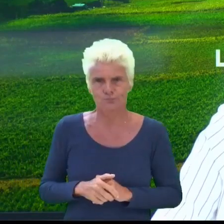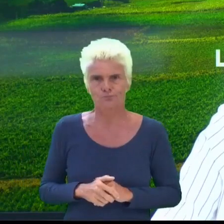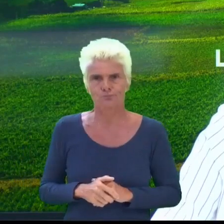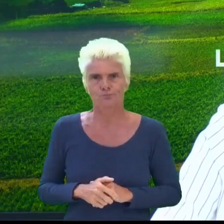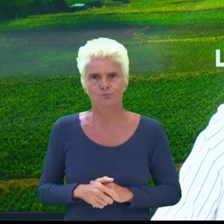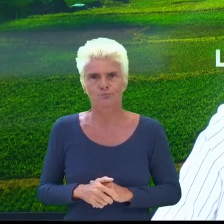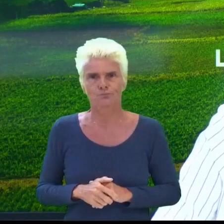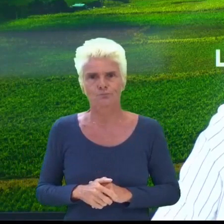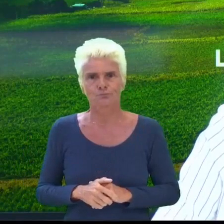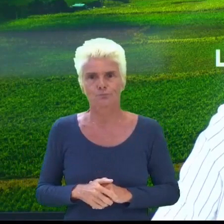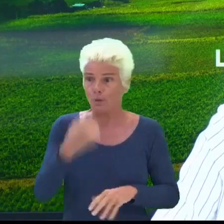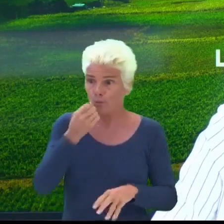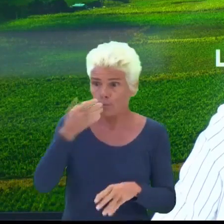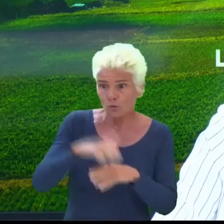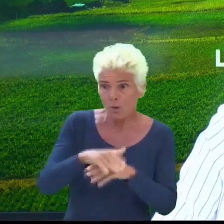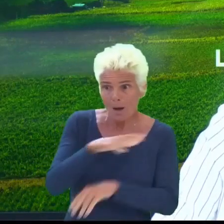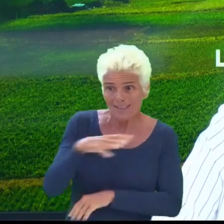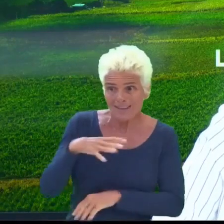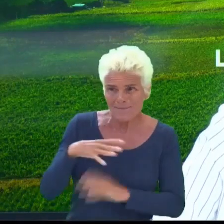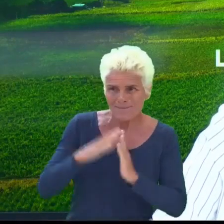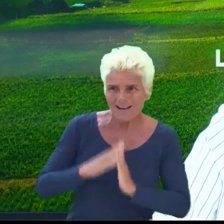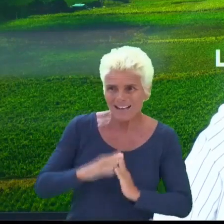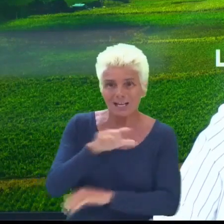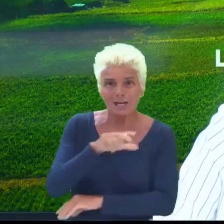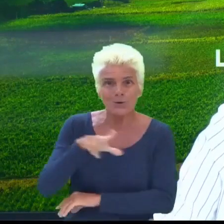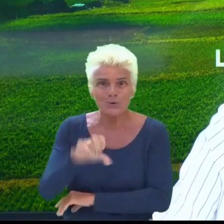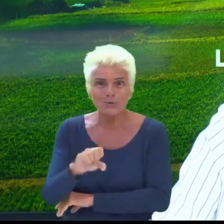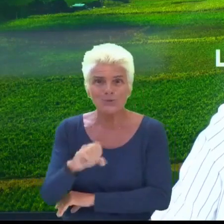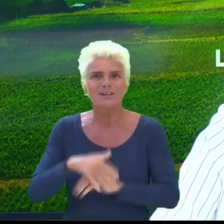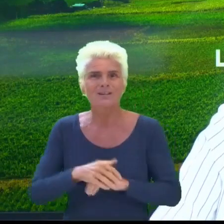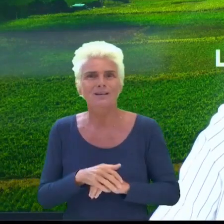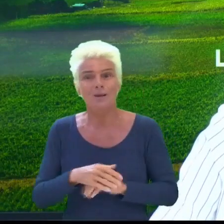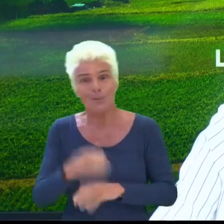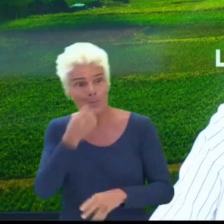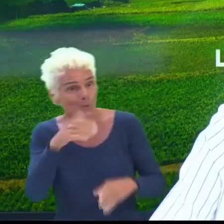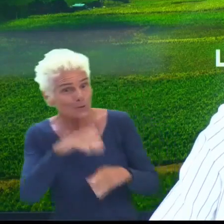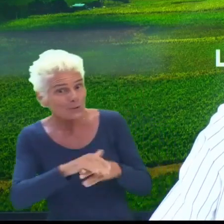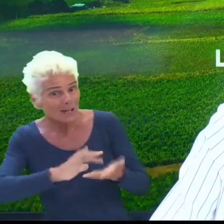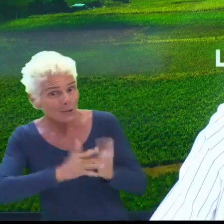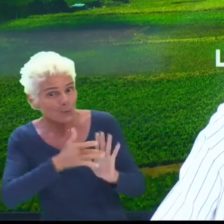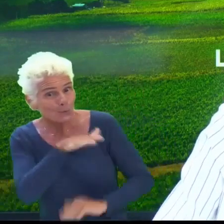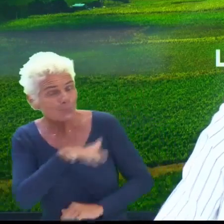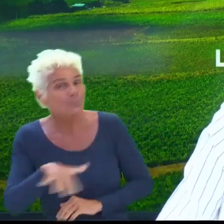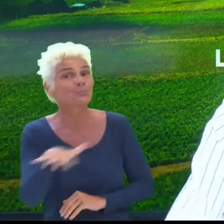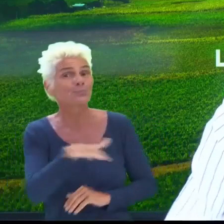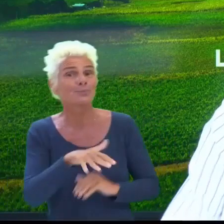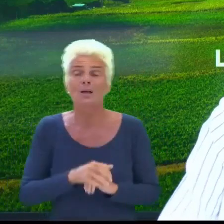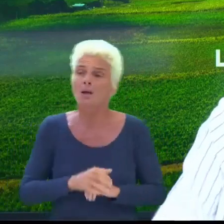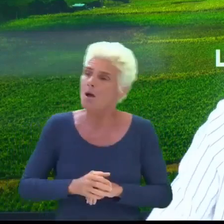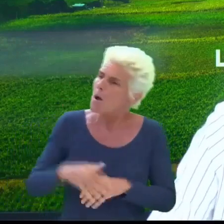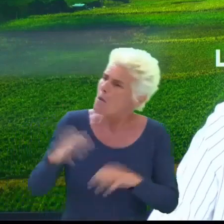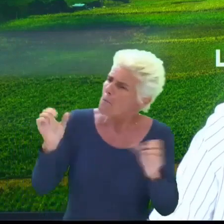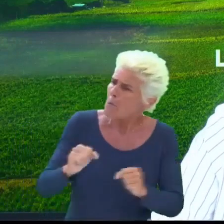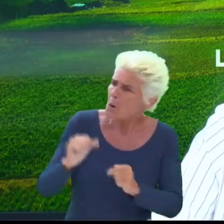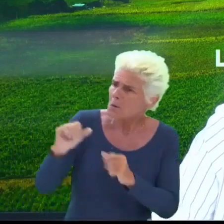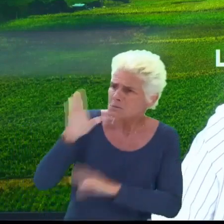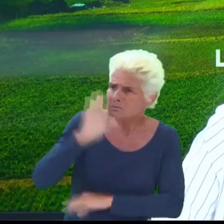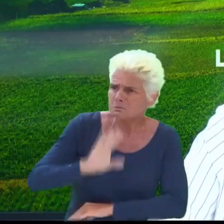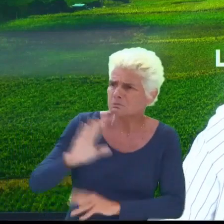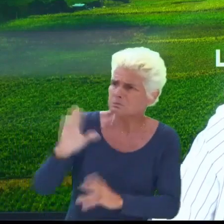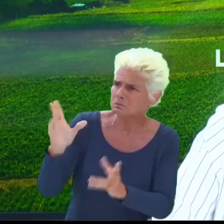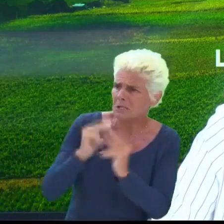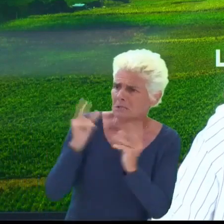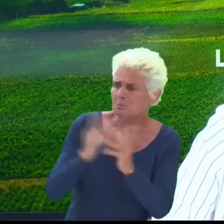météoance bonsoir madame marilus bonsoir à toutes et tous bonsoir est-ce que vous pouvez faire le point sur ce qui nous